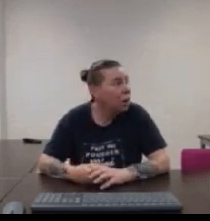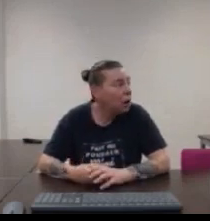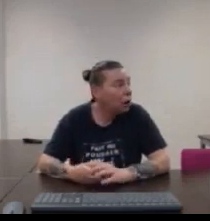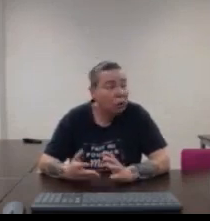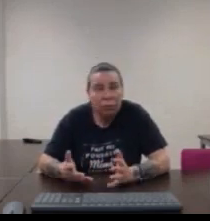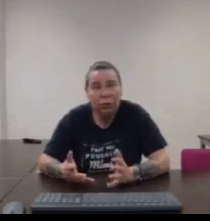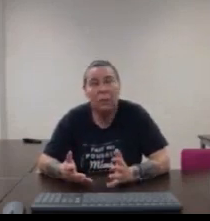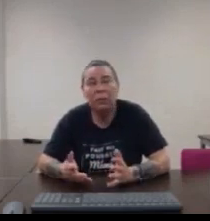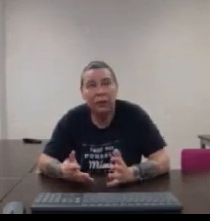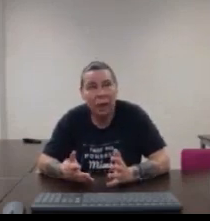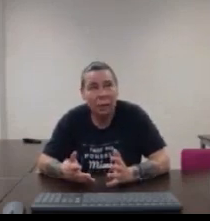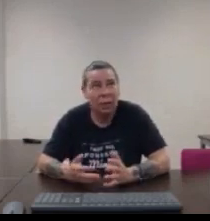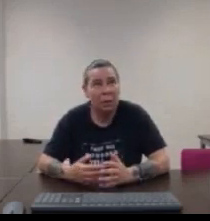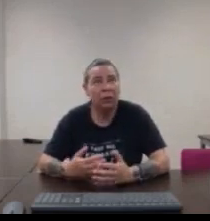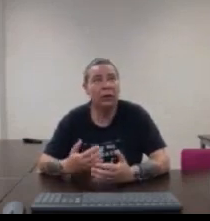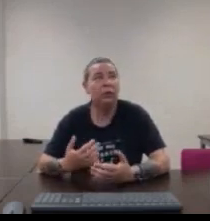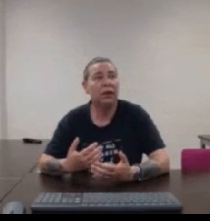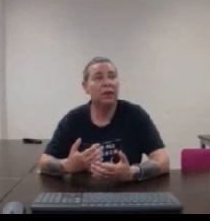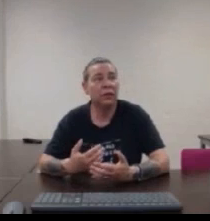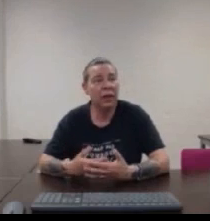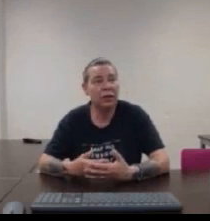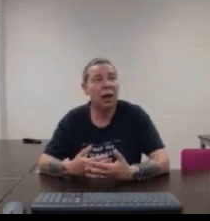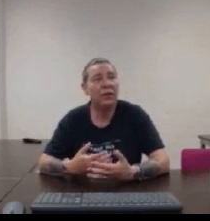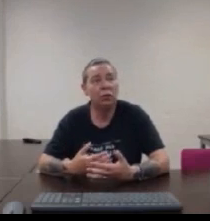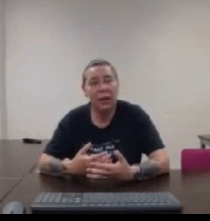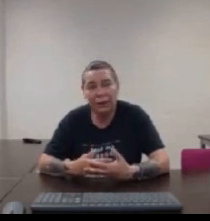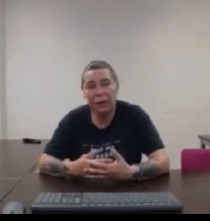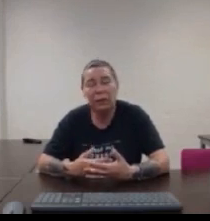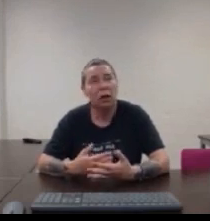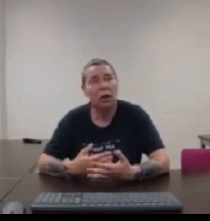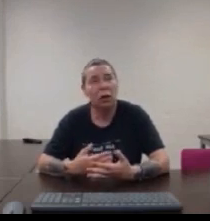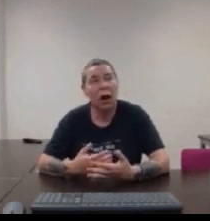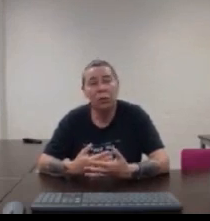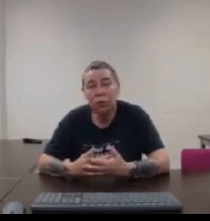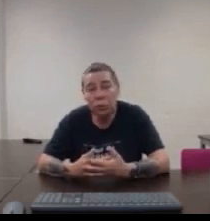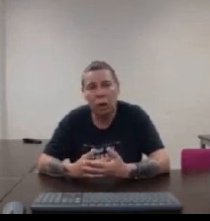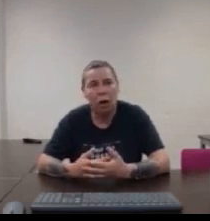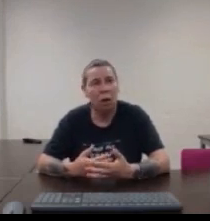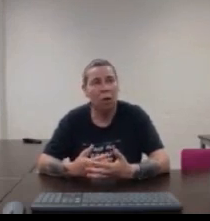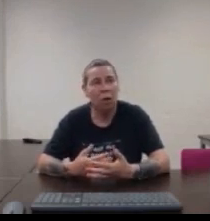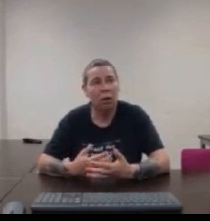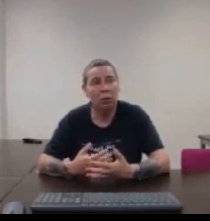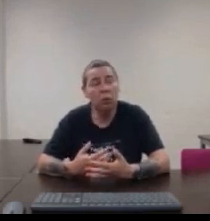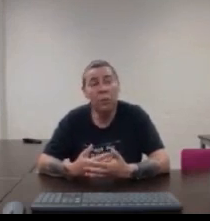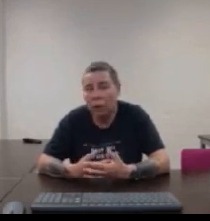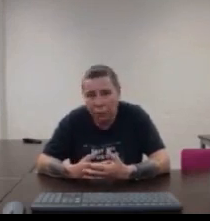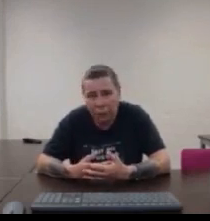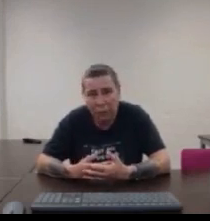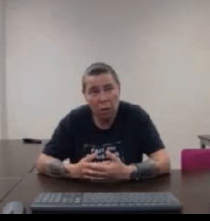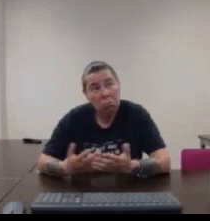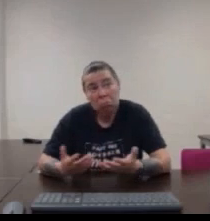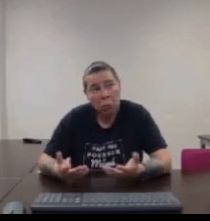théorie, vous n'aurez pas besoin de ça. Maintenant, si vous avez un siège avec une assise un peu dure ou